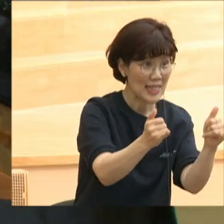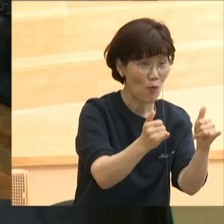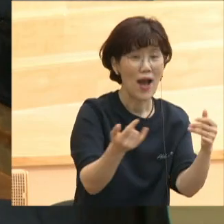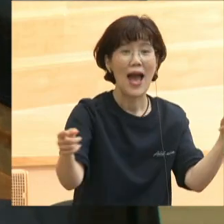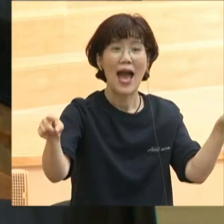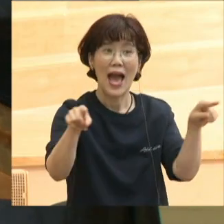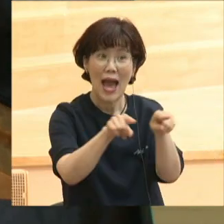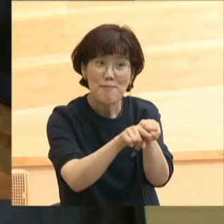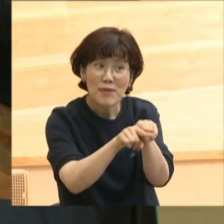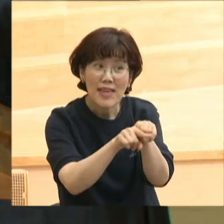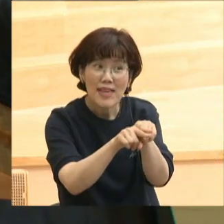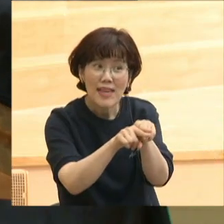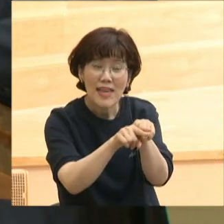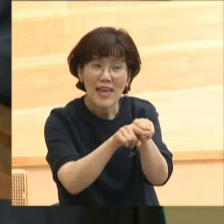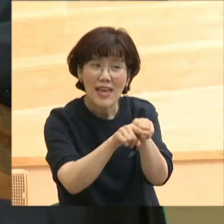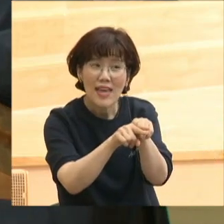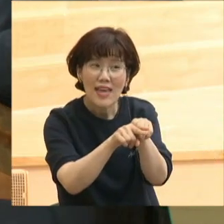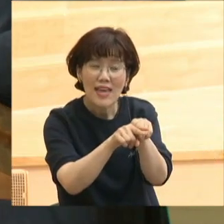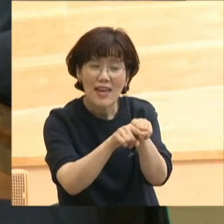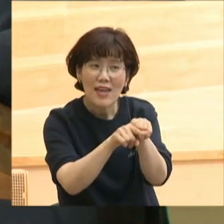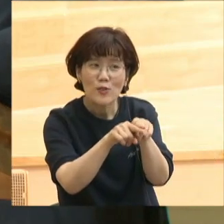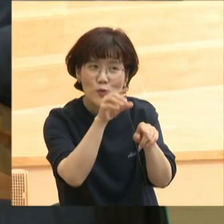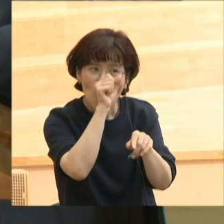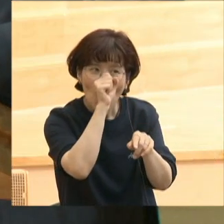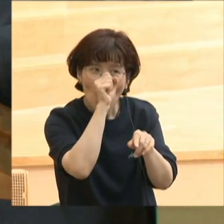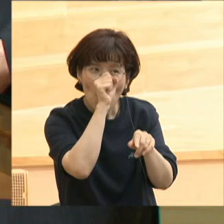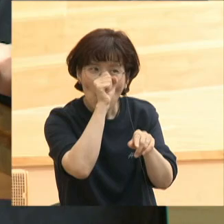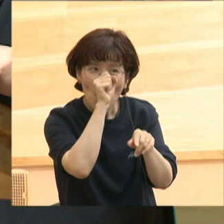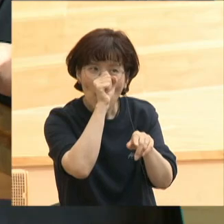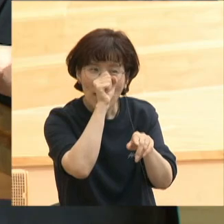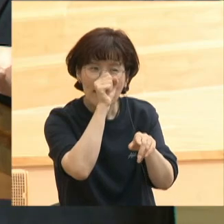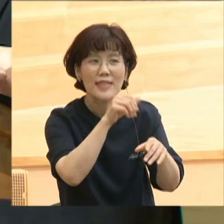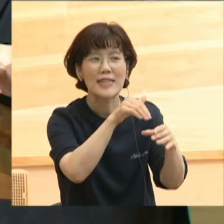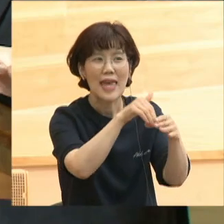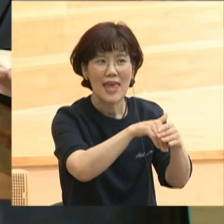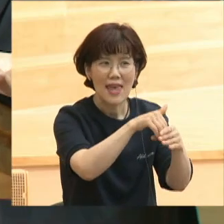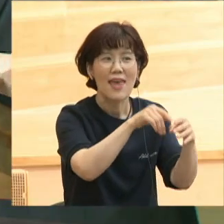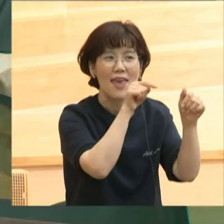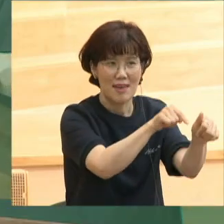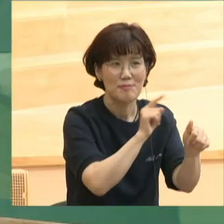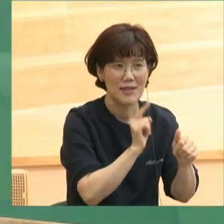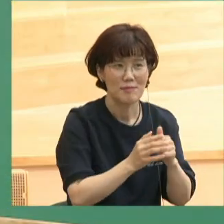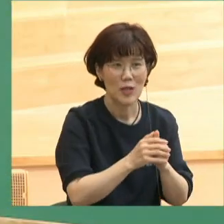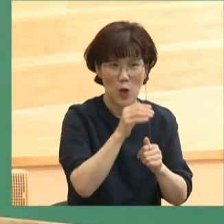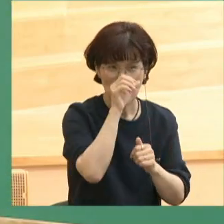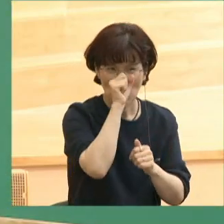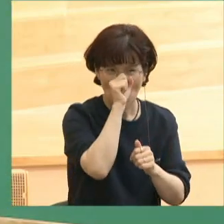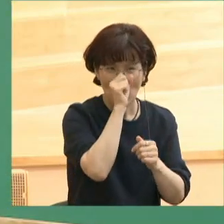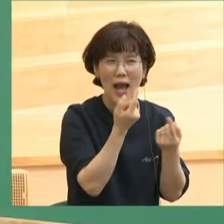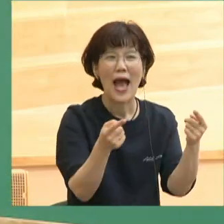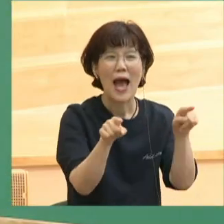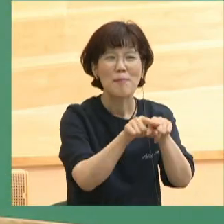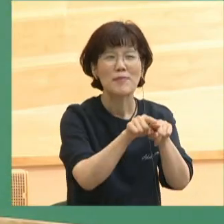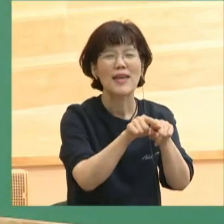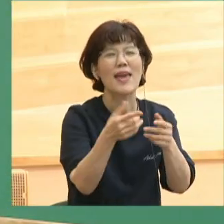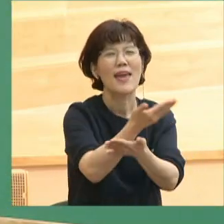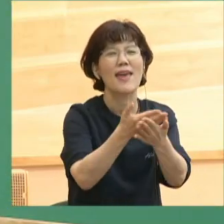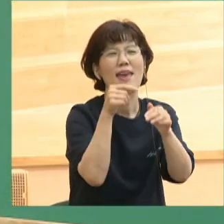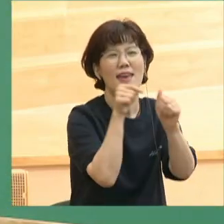것을 함께 심어라 그 말인 거죠. 이게 무슨 뜻이죠? 모든 좋은 것을 함께하라라는